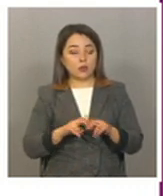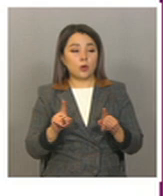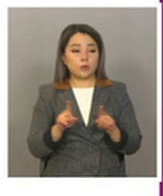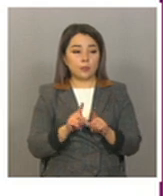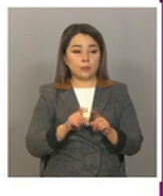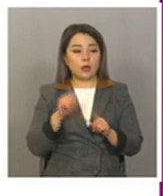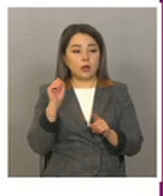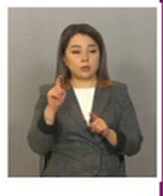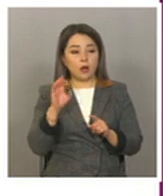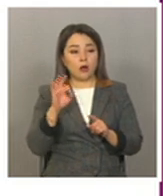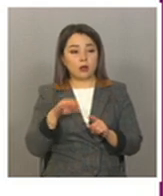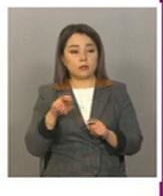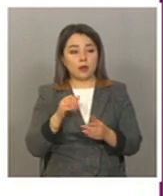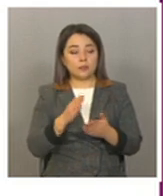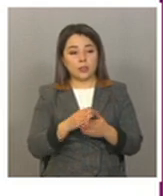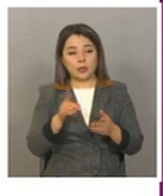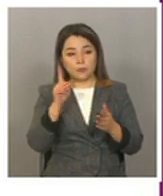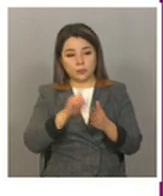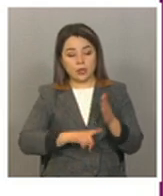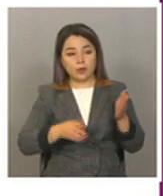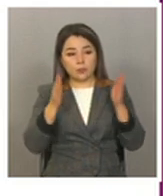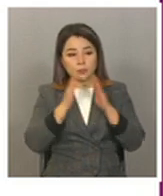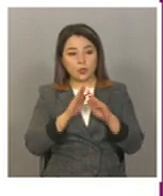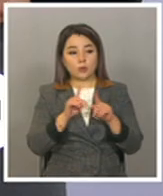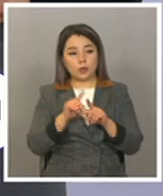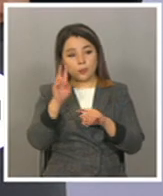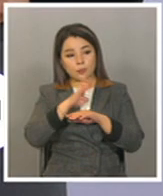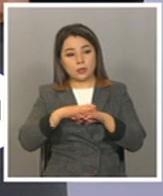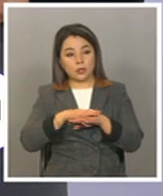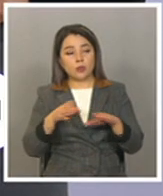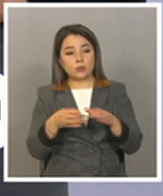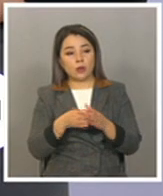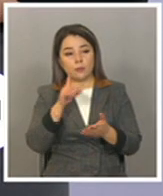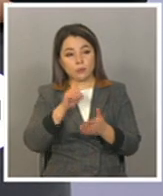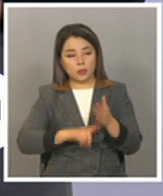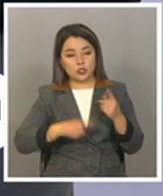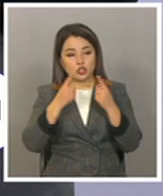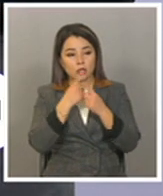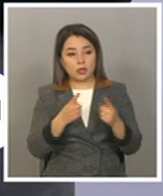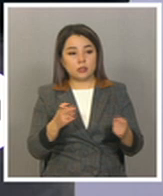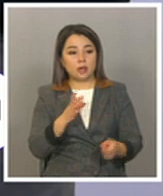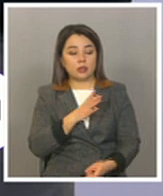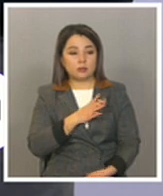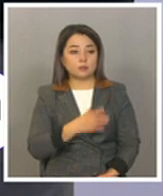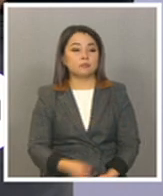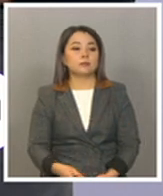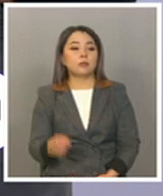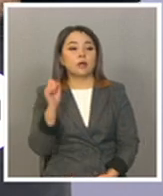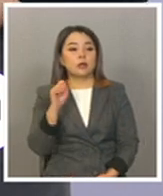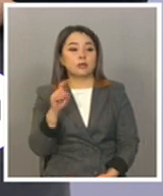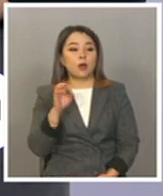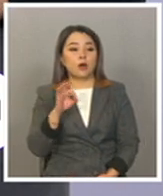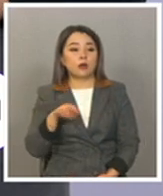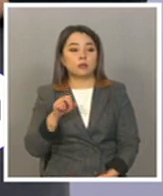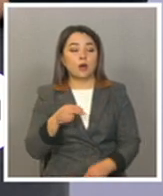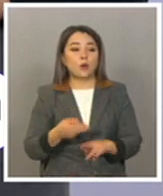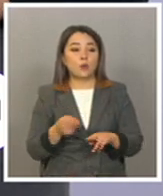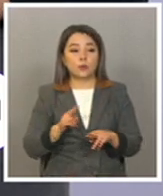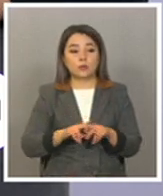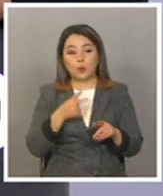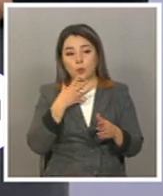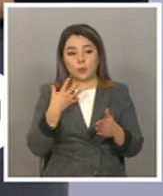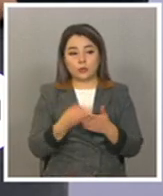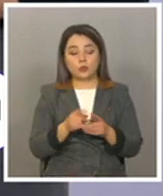Орда мемлекетінде ислам дінін мемлекеттік дін ретінде жариялады. Алтын Орда өзінің осылайша